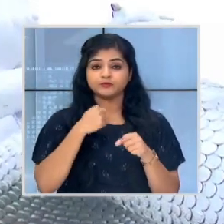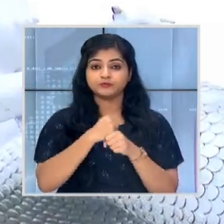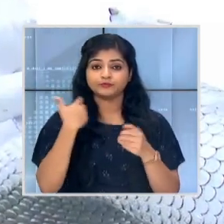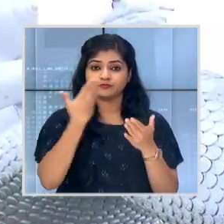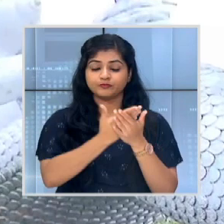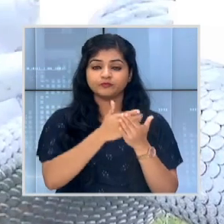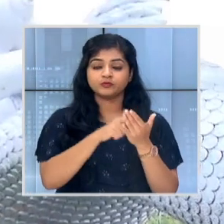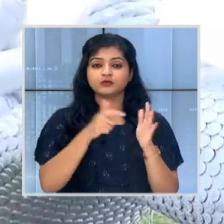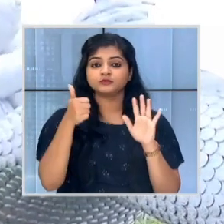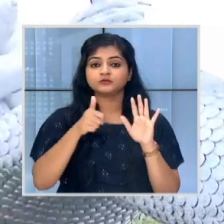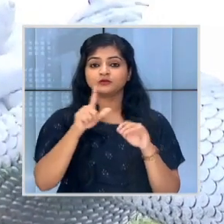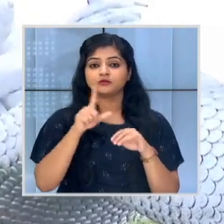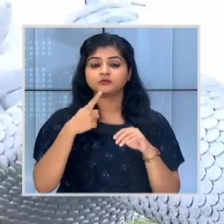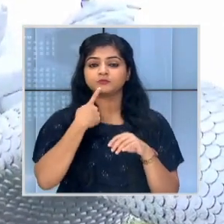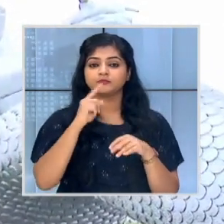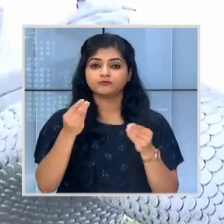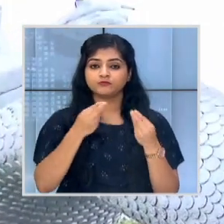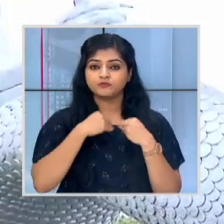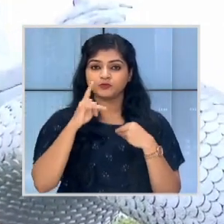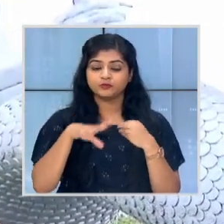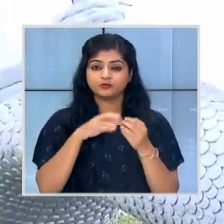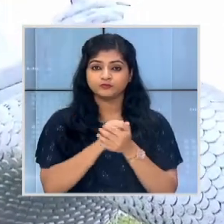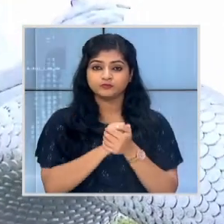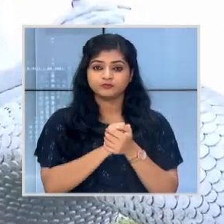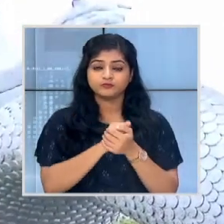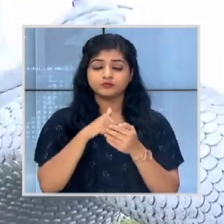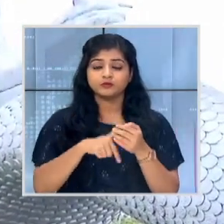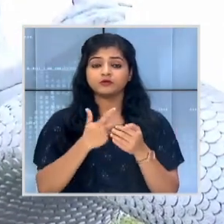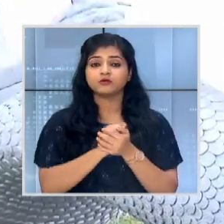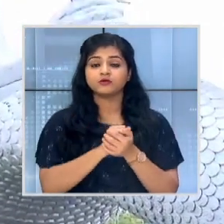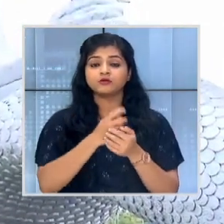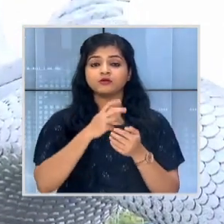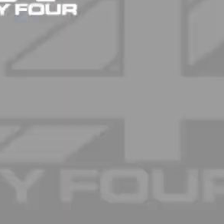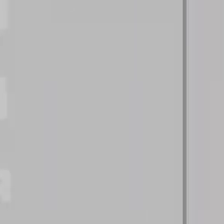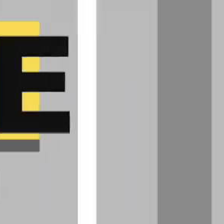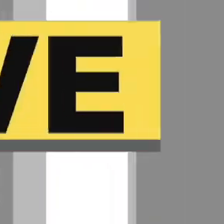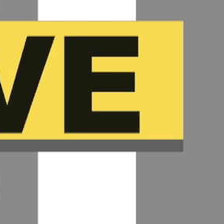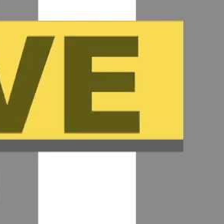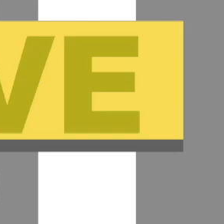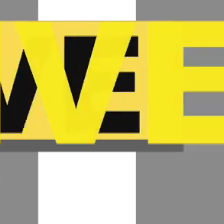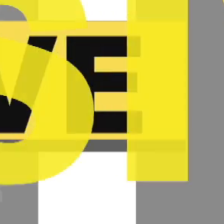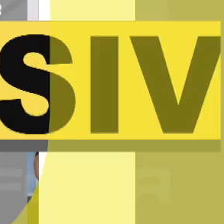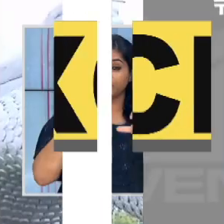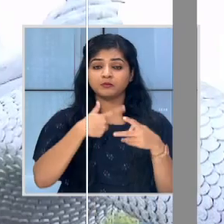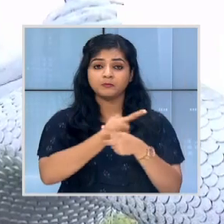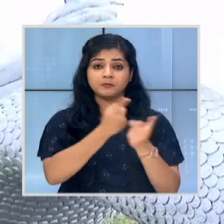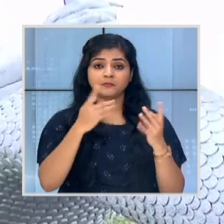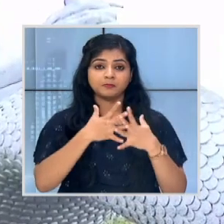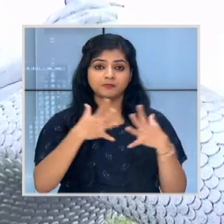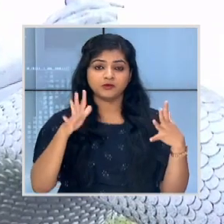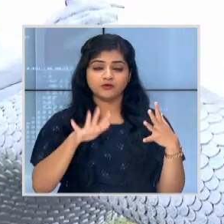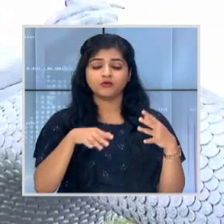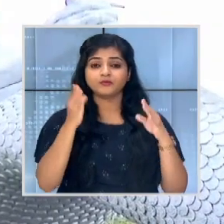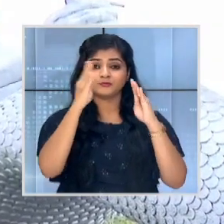എനിക്ക് അനുവദിച്ചുള്ളൂ. അപ്പോൾ എൻ്റെ ഒരു സമീപനം എന്ന് പറഞ്ഞാൽ ഈ ഒരു വലിയ ക്യാൻവാസ്, കായംകുളം കായലിൻ്റെ വലിയൊരു ക്യാൻവാസിൽ ഒരു കുഞ്ഞു ശില്പം